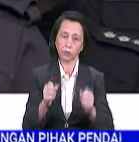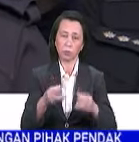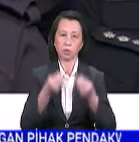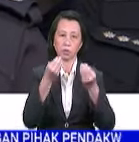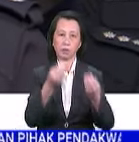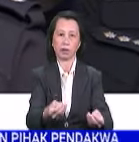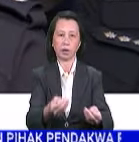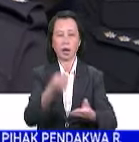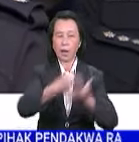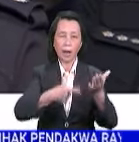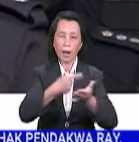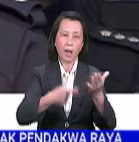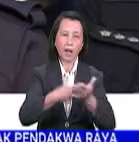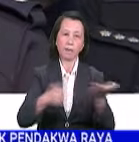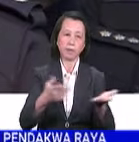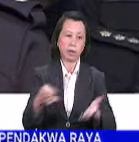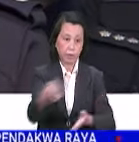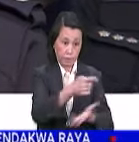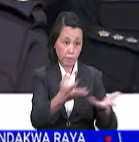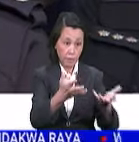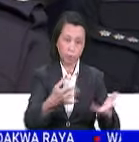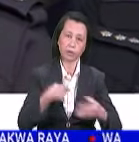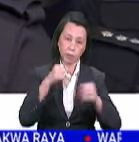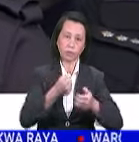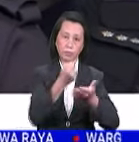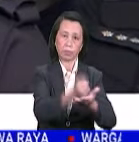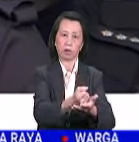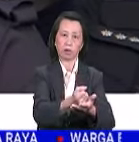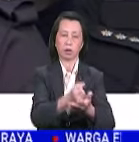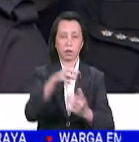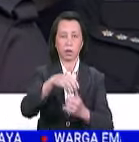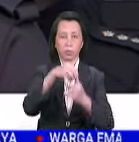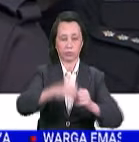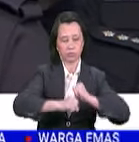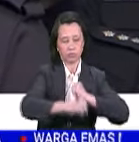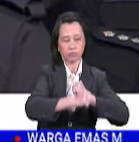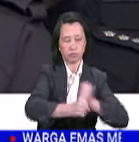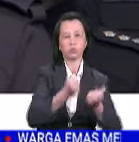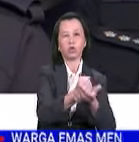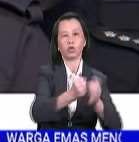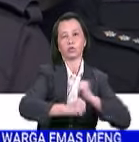memberikan apa sahaja yang mereka inginkan, terutama dari segi membersihkan